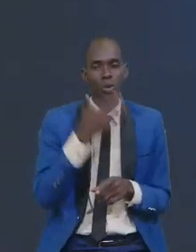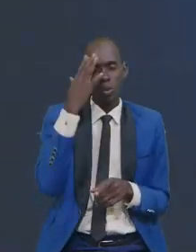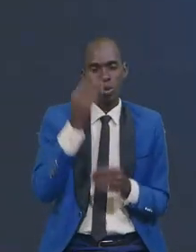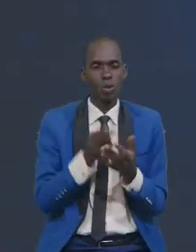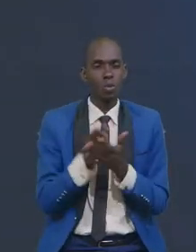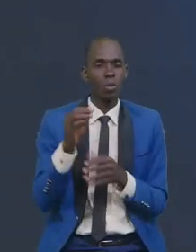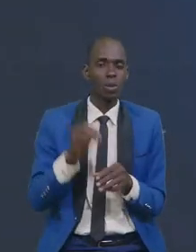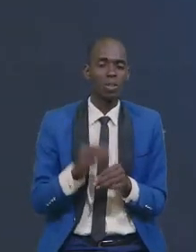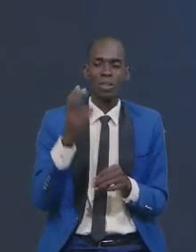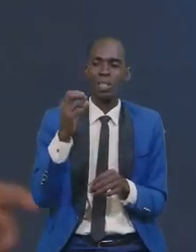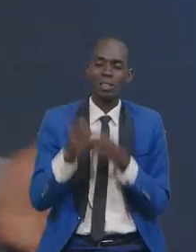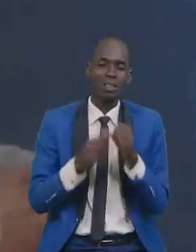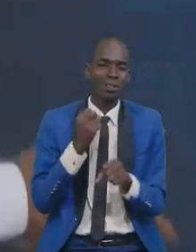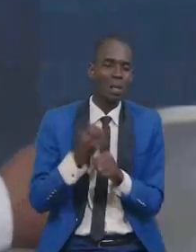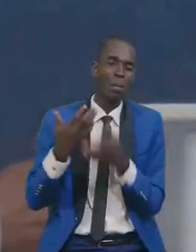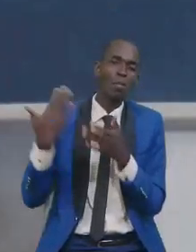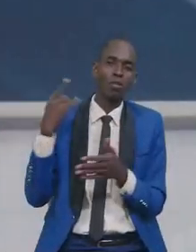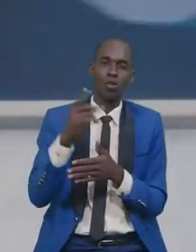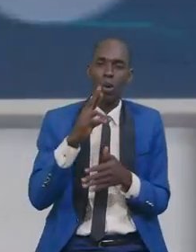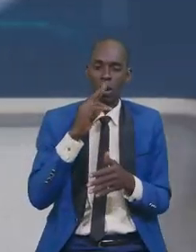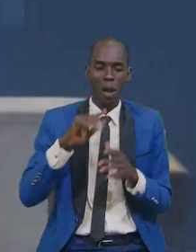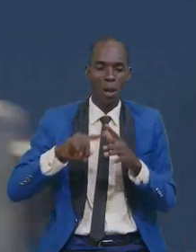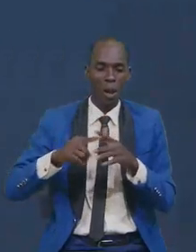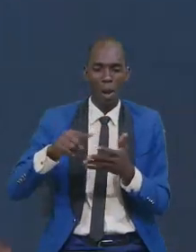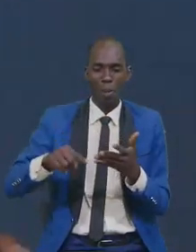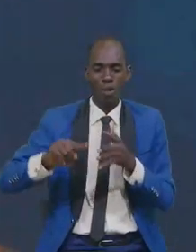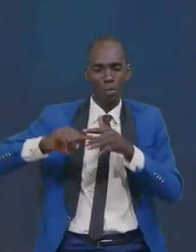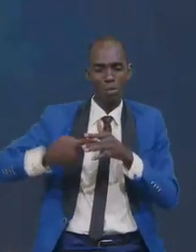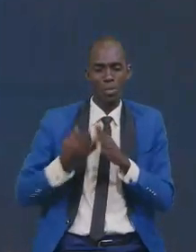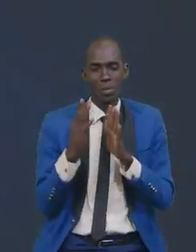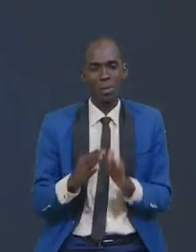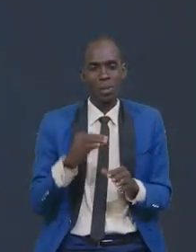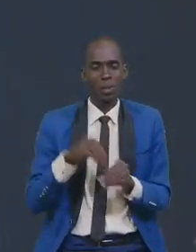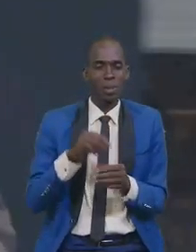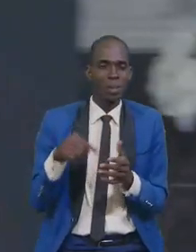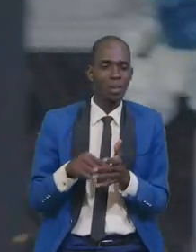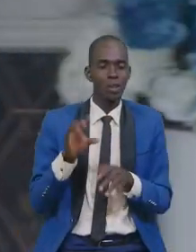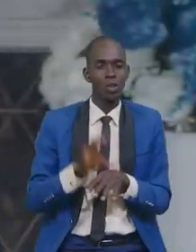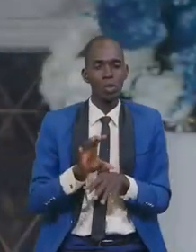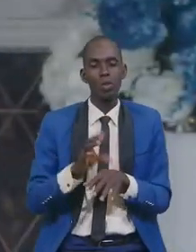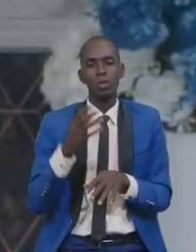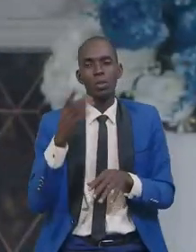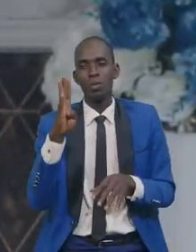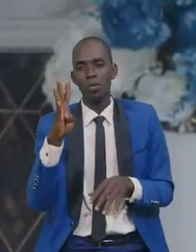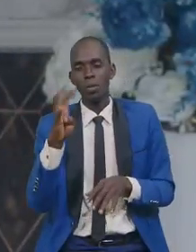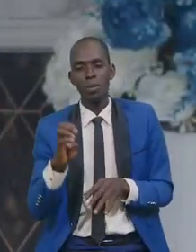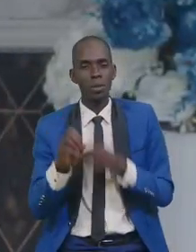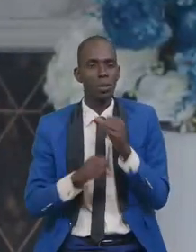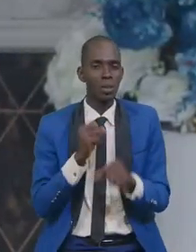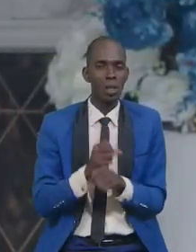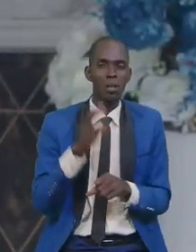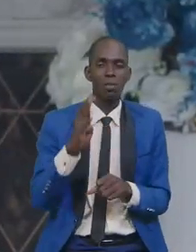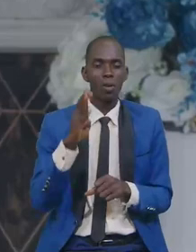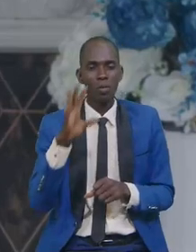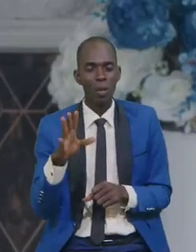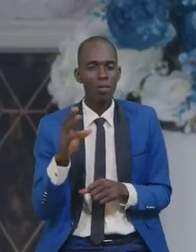ans. Les membres fondateurs de la vie profonde, ils sont venus à 40 ans, 45 ans de cela. Et ils